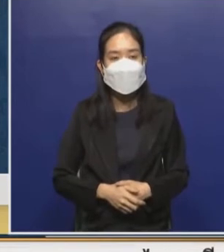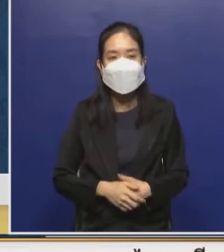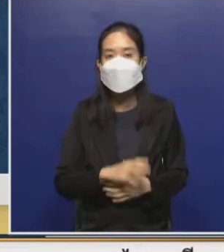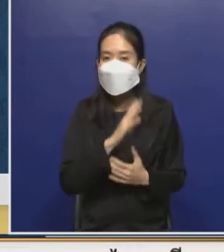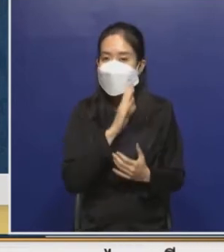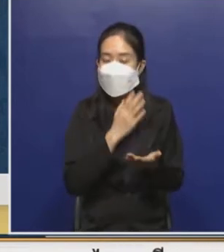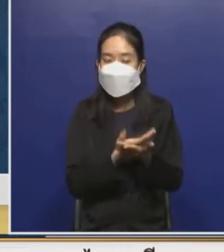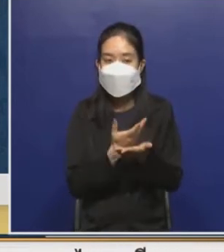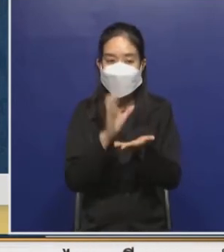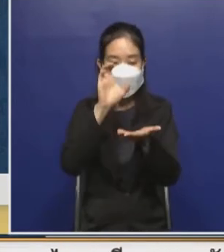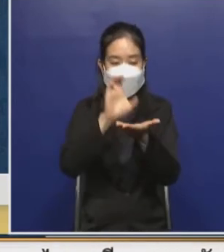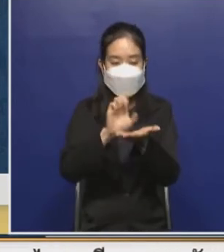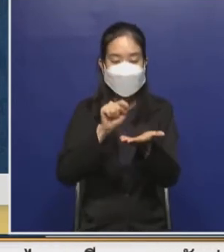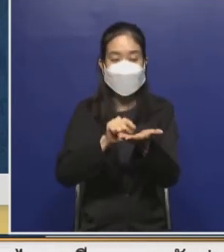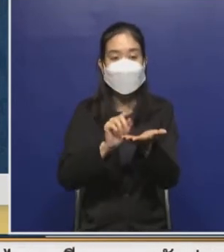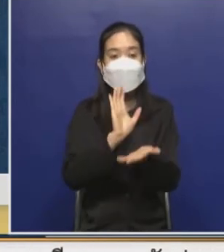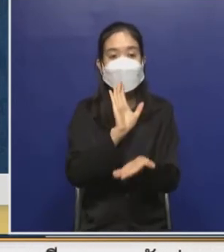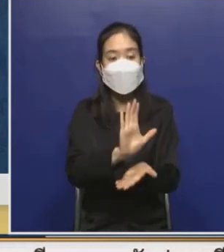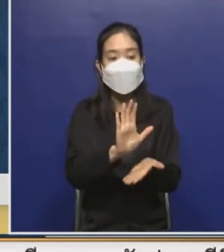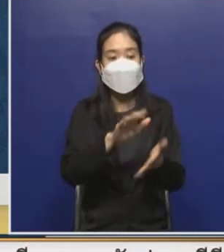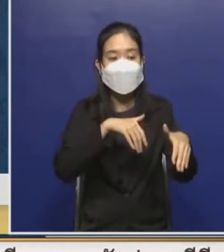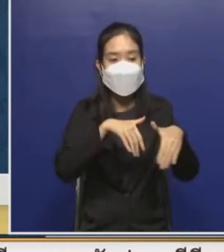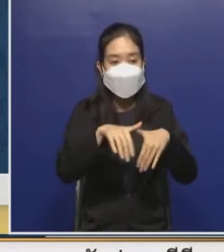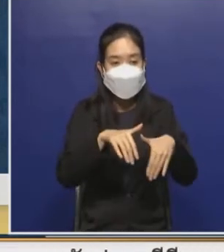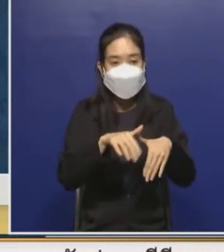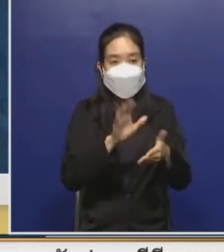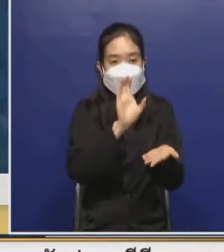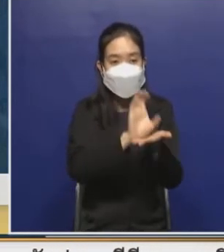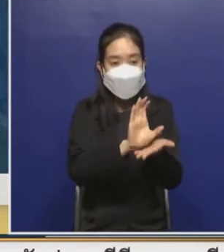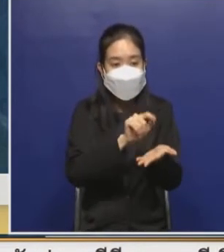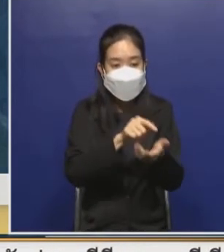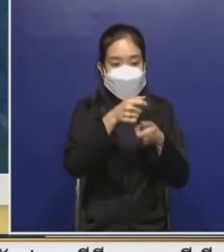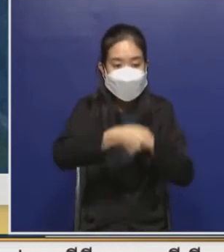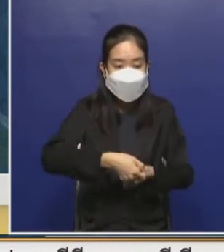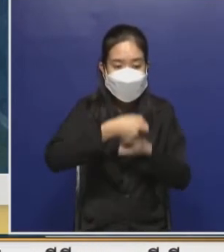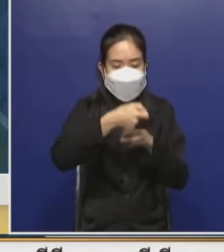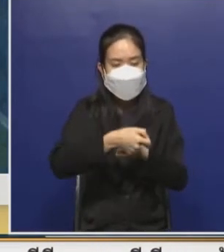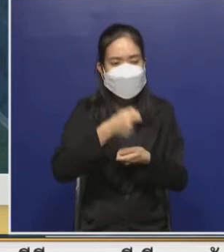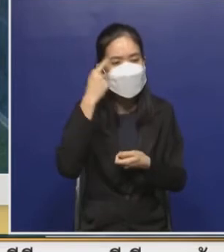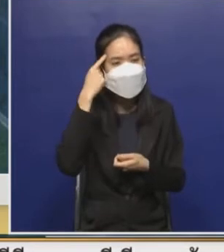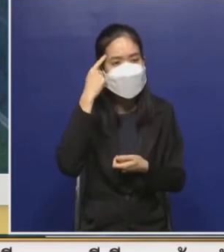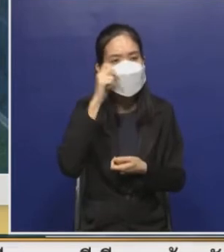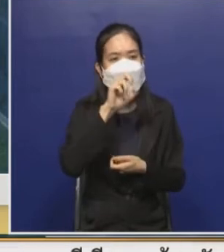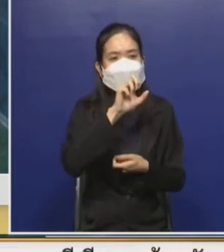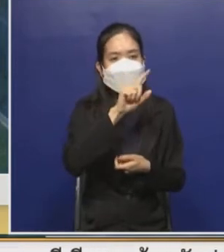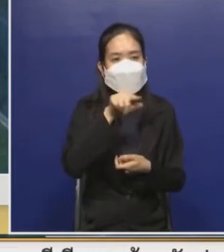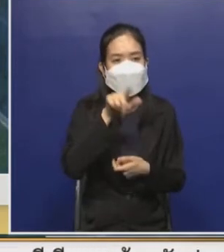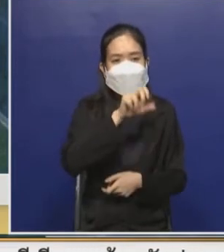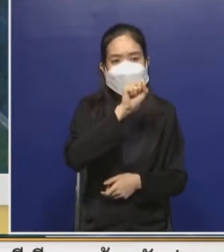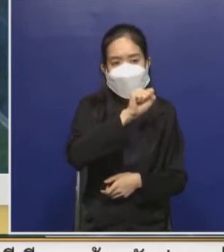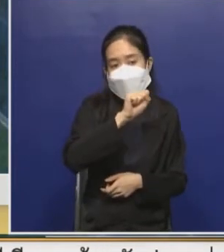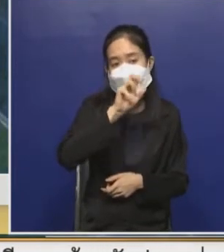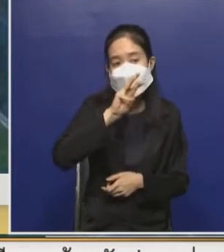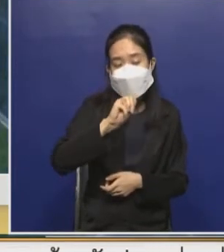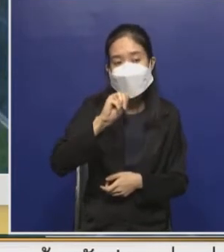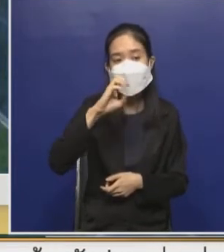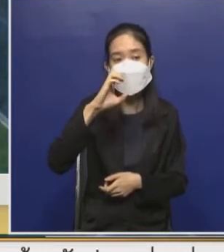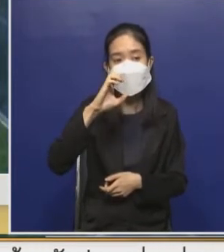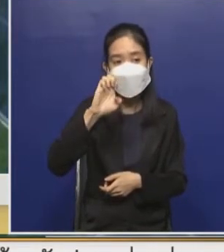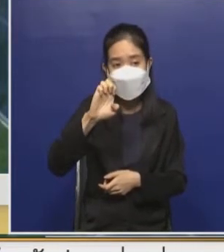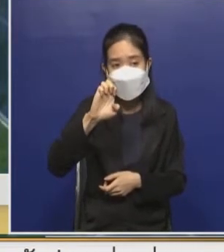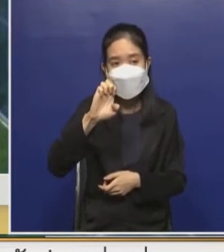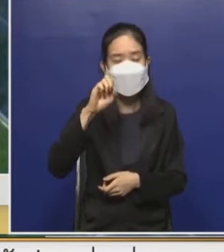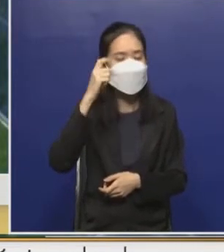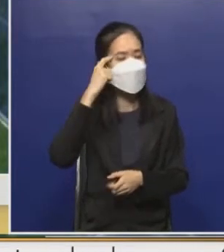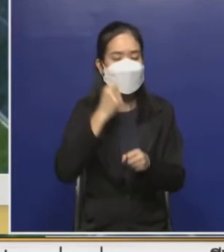ถงแงทุนของเกเศษกรณ วิศากิชุมชนวิสากิจชุมชน และ SME ยังต่ำมาก และ SME ยงต่ำมากมีแต่เพมีแต่เพียงทุนใหญ่เท่านั้นที่เติบโตีงทนใหญ่เทานั้นที่เติบโต